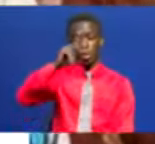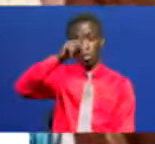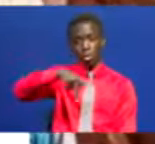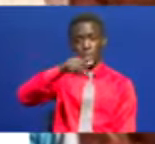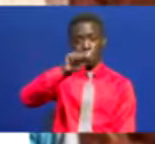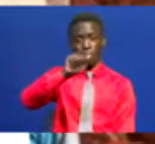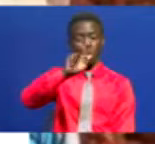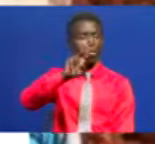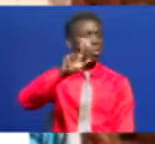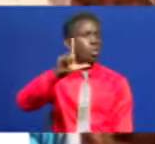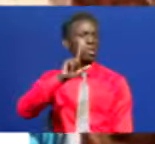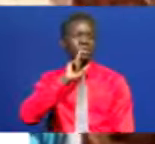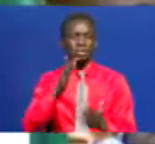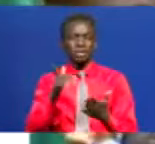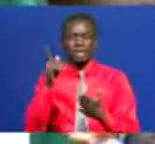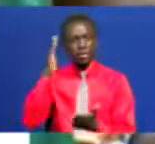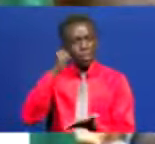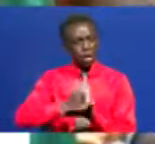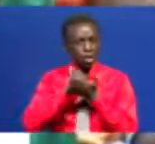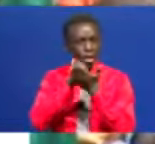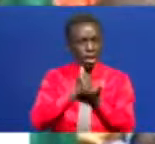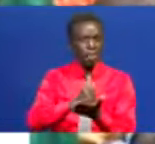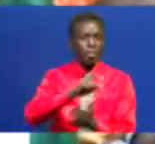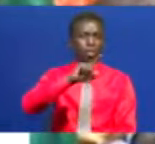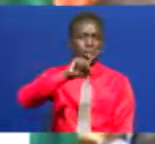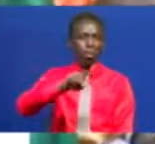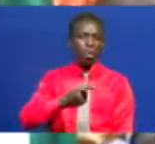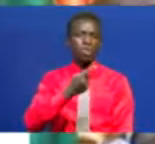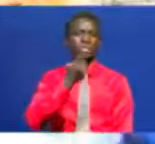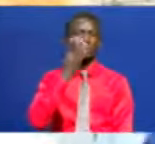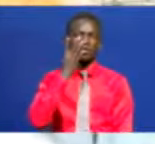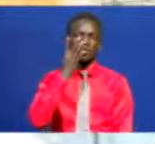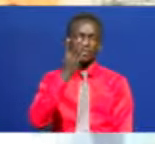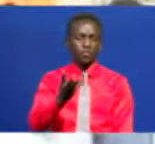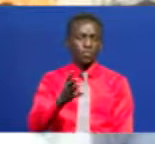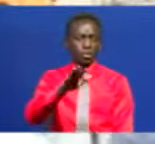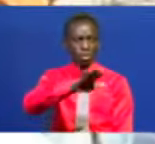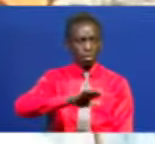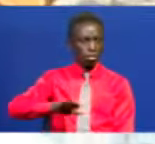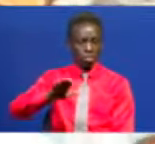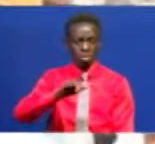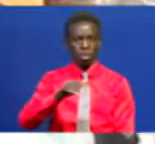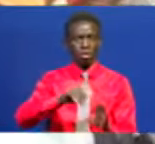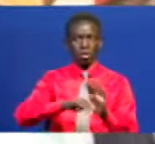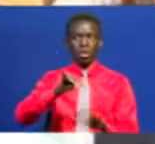huo utasaidia zaidi ya familia 1400 katika eneo hilo. Tunajaribu kuangalia